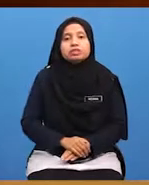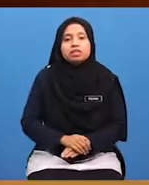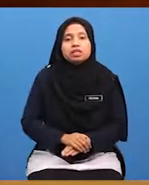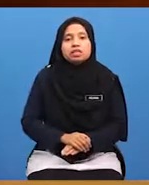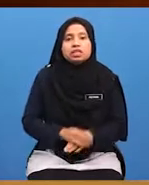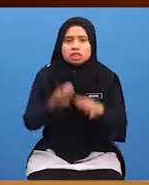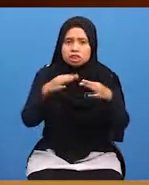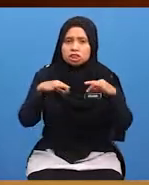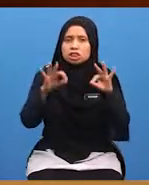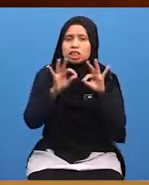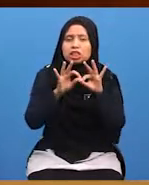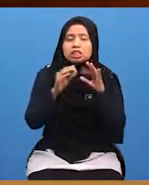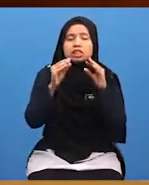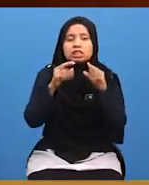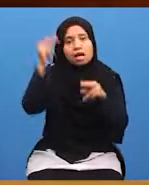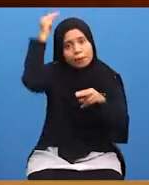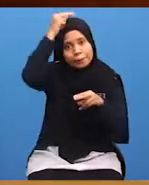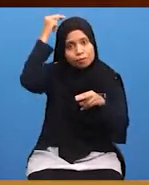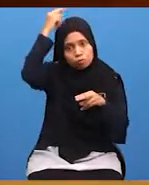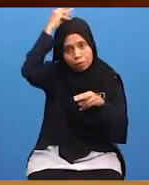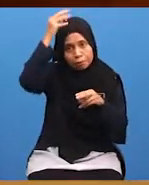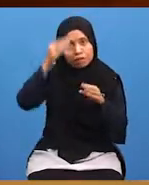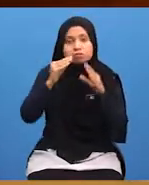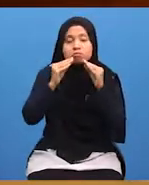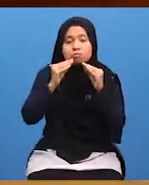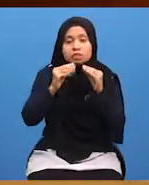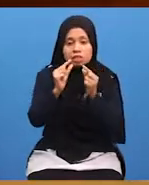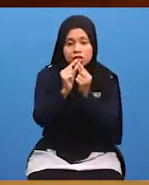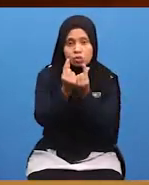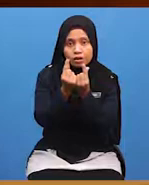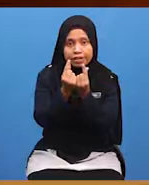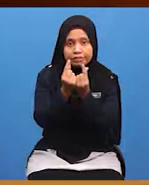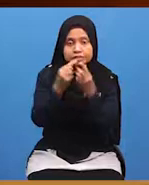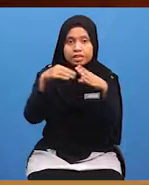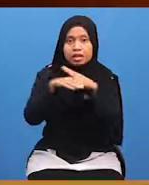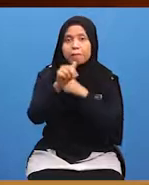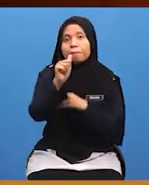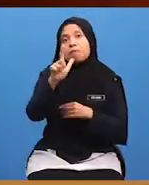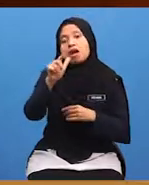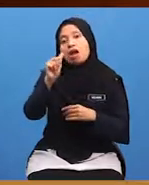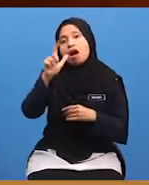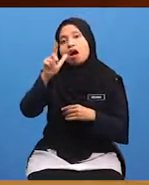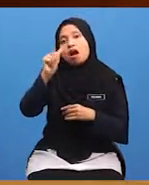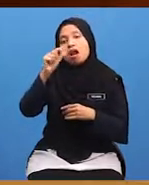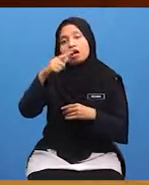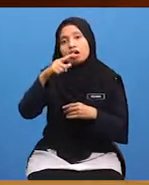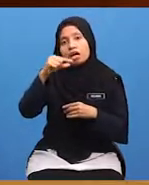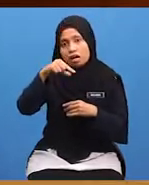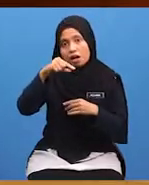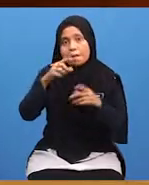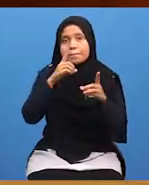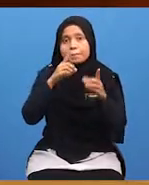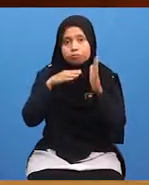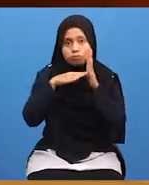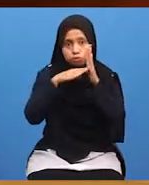Peristiwa Nabi Muhammad diajar membaca Al-Quran melalui surah Al-Alaq membuktikan pendidikan dan